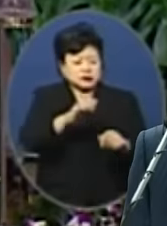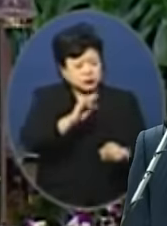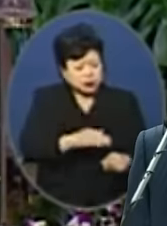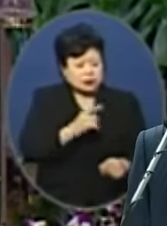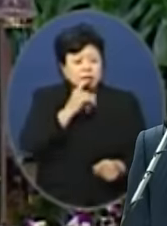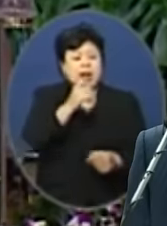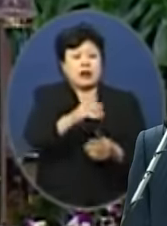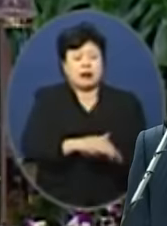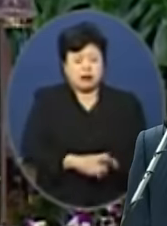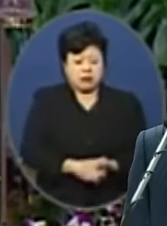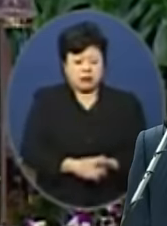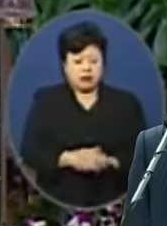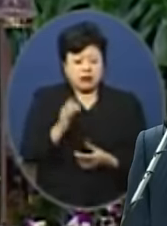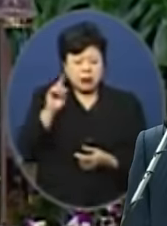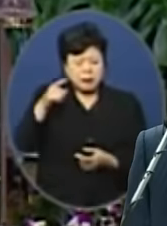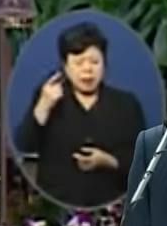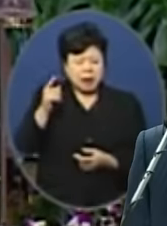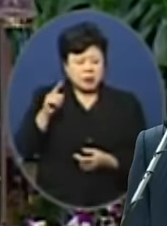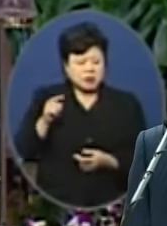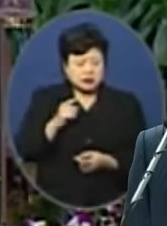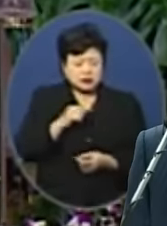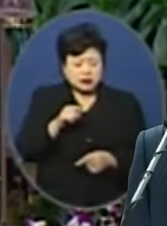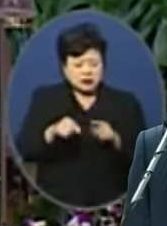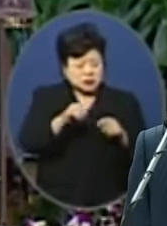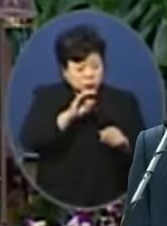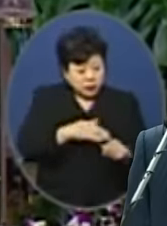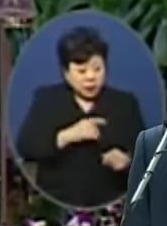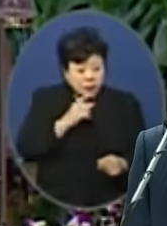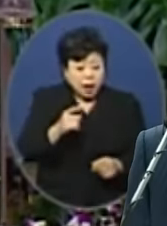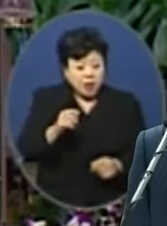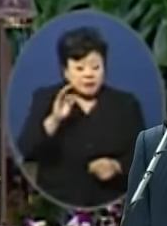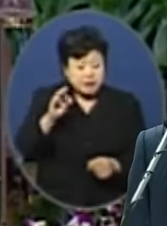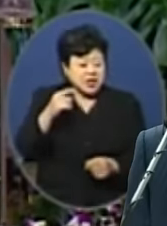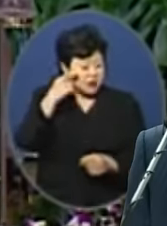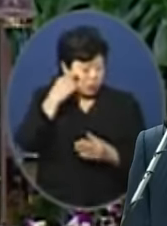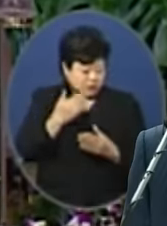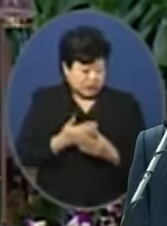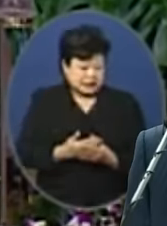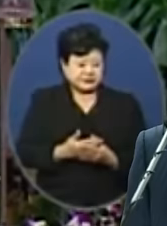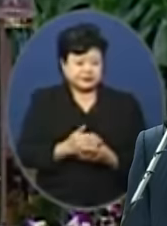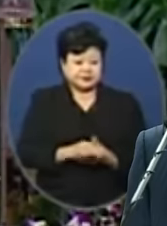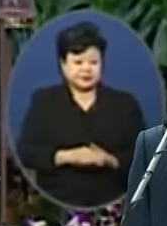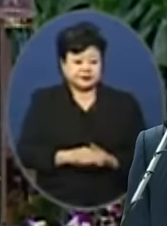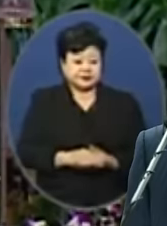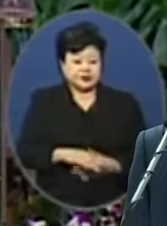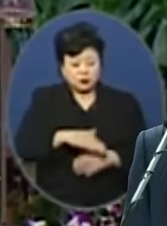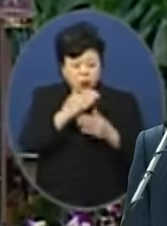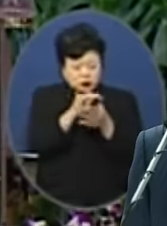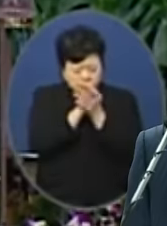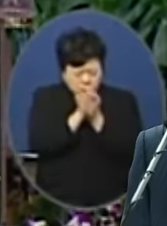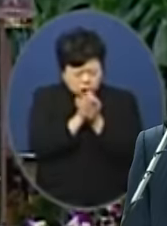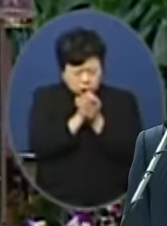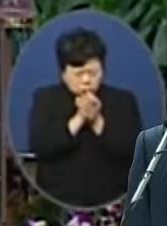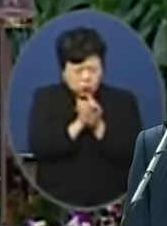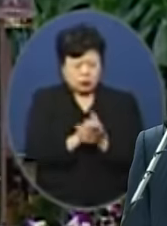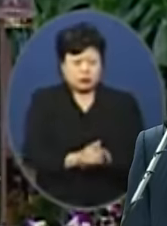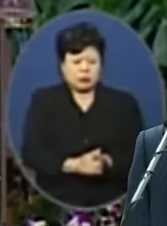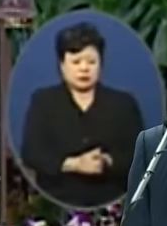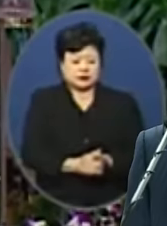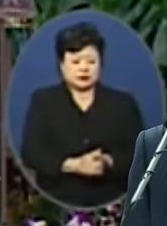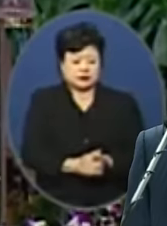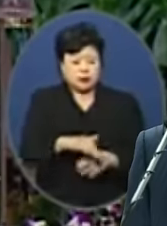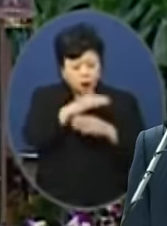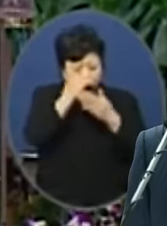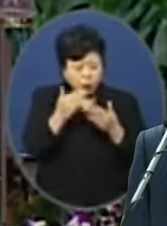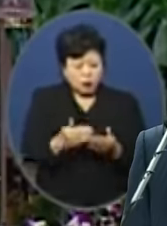될 가능성이 100%라고 말했었습니다. 그런데 피일 목사님은 모든 것을 기도화하고